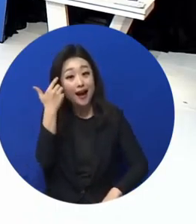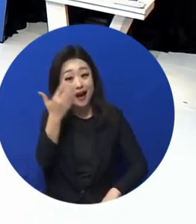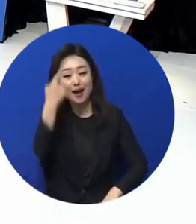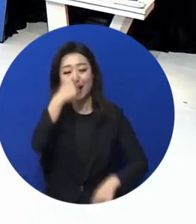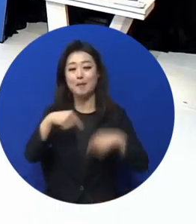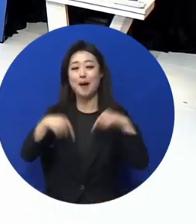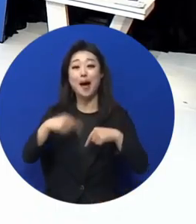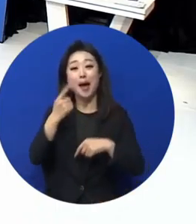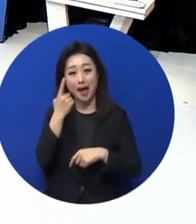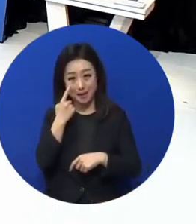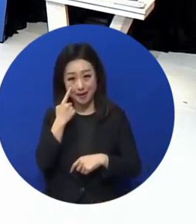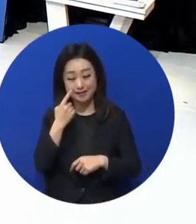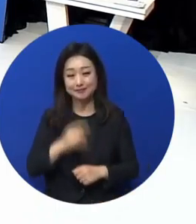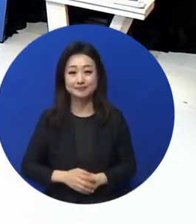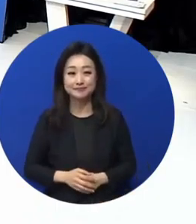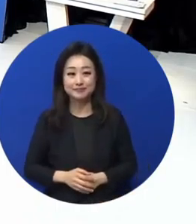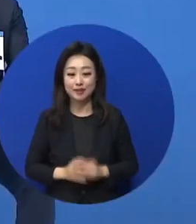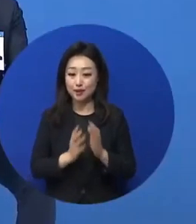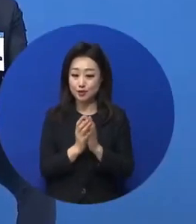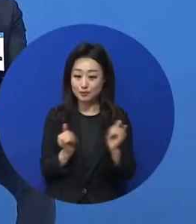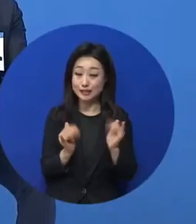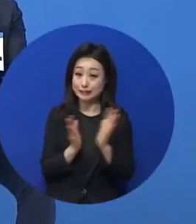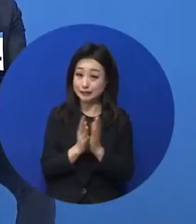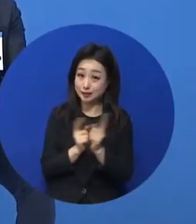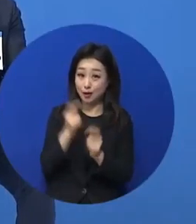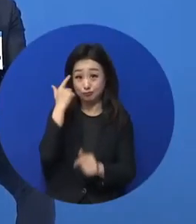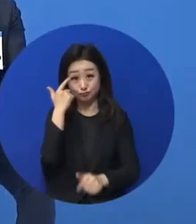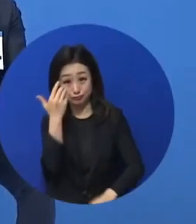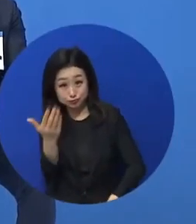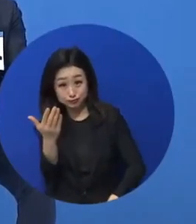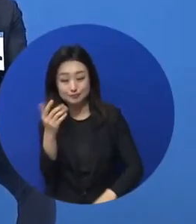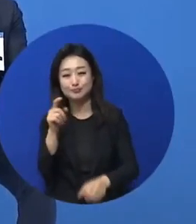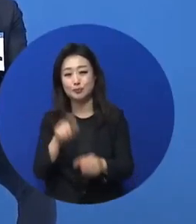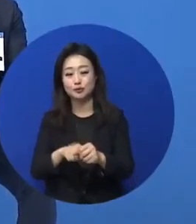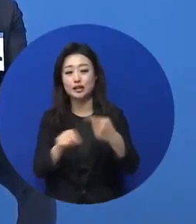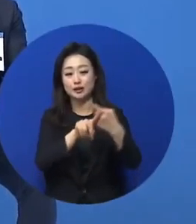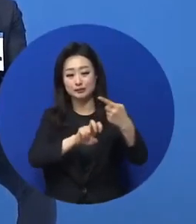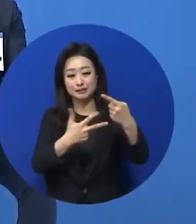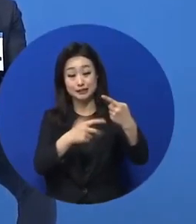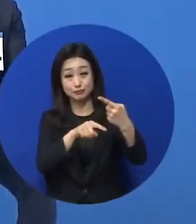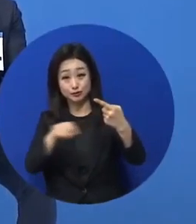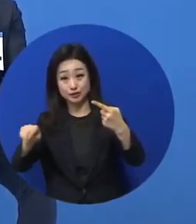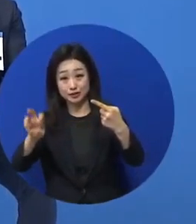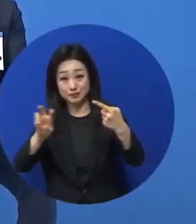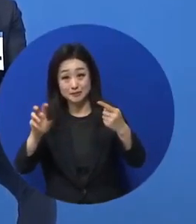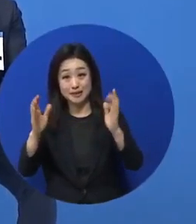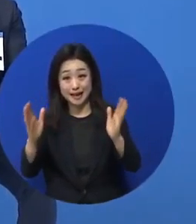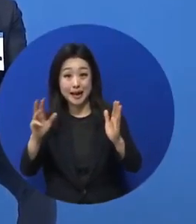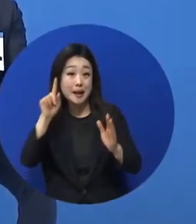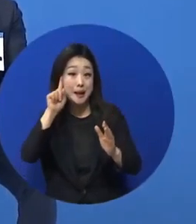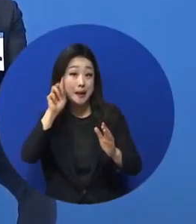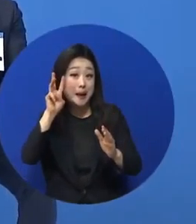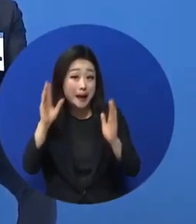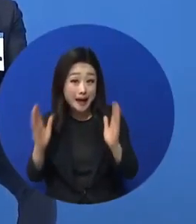채택했습니다. 국민이 후보자에게 궁금한 질문을 할 수 있도록 1월 27일부터 30일까지